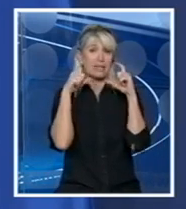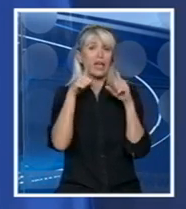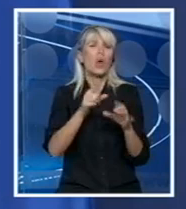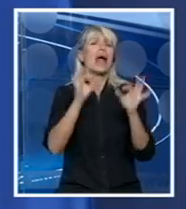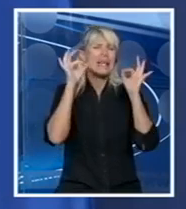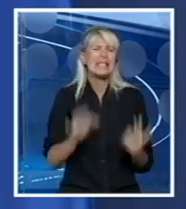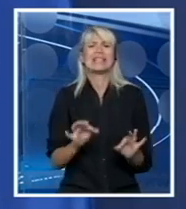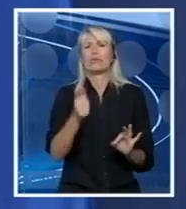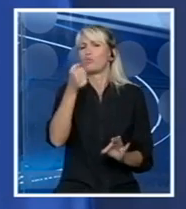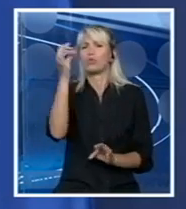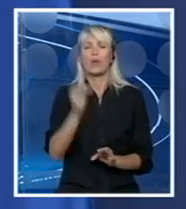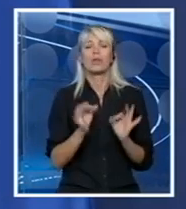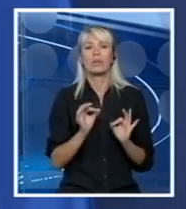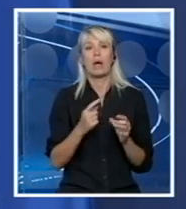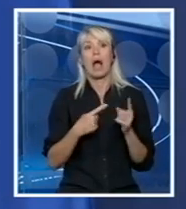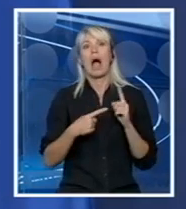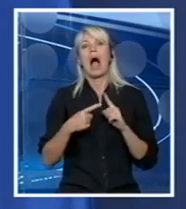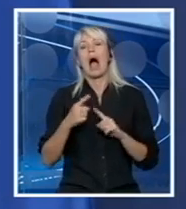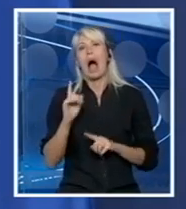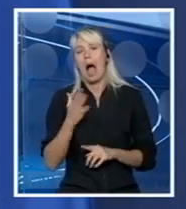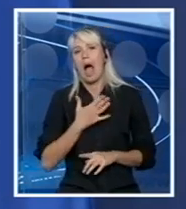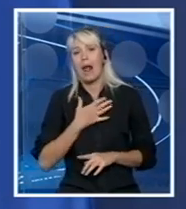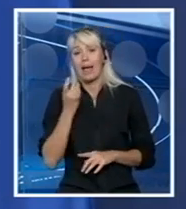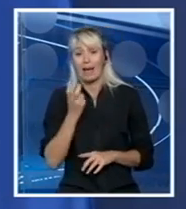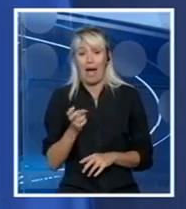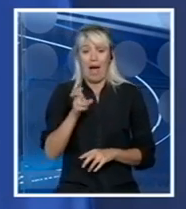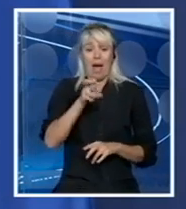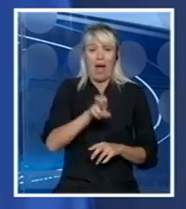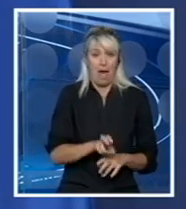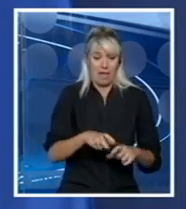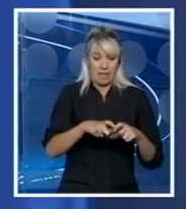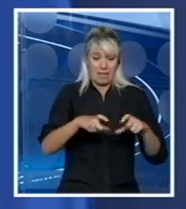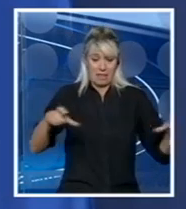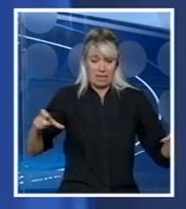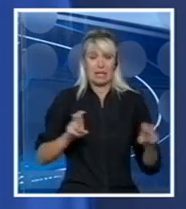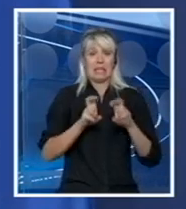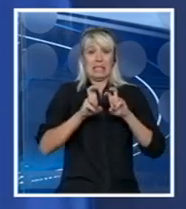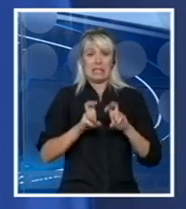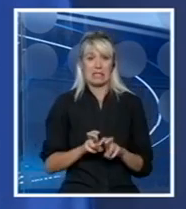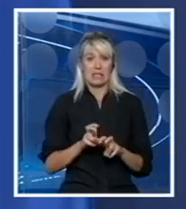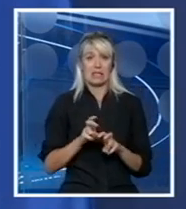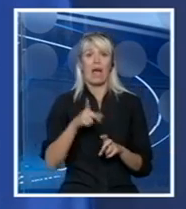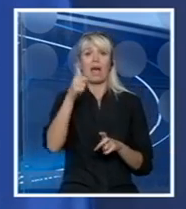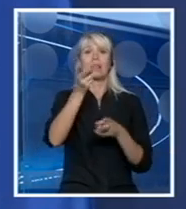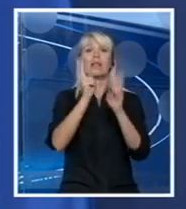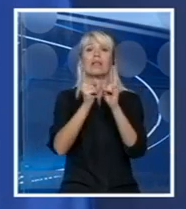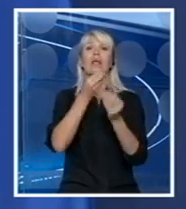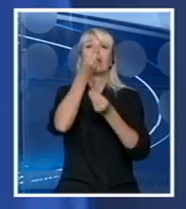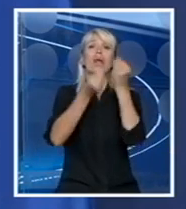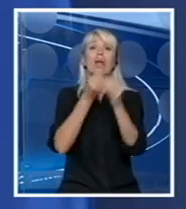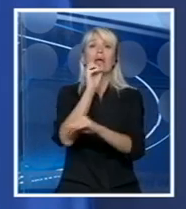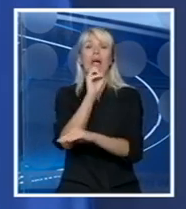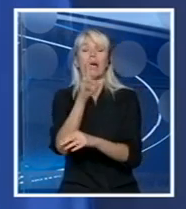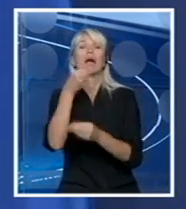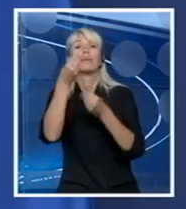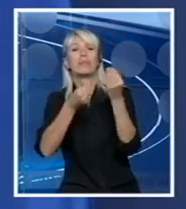Ali, kad dete dođe do svoje klupe, u toku samog slušanja časa, nije to obavezno. Može